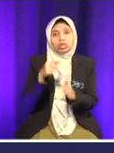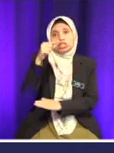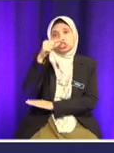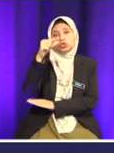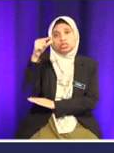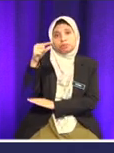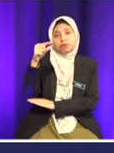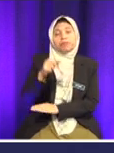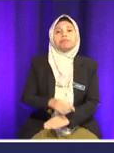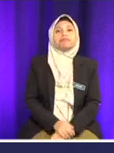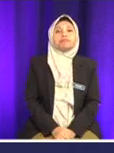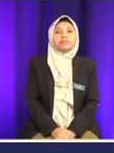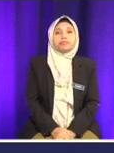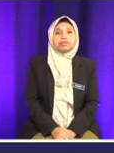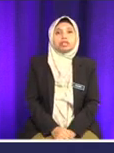broken